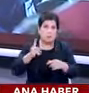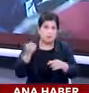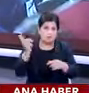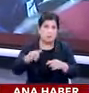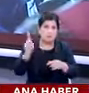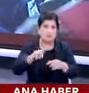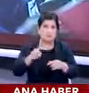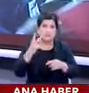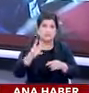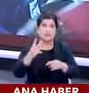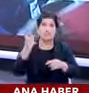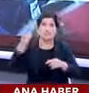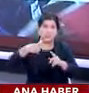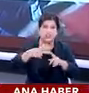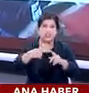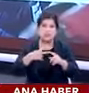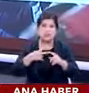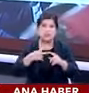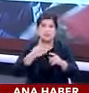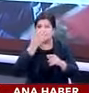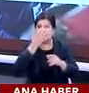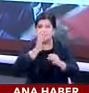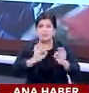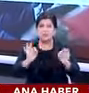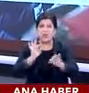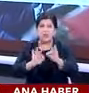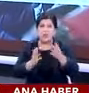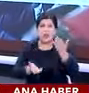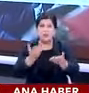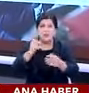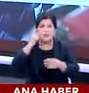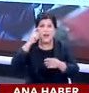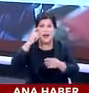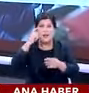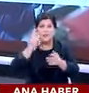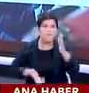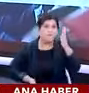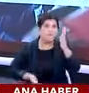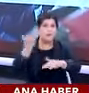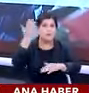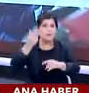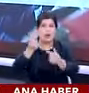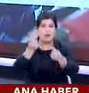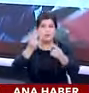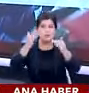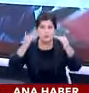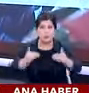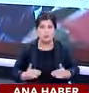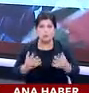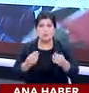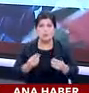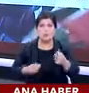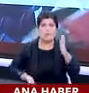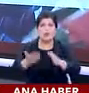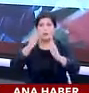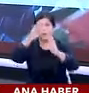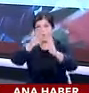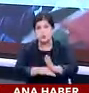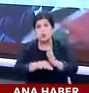üste ikinci önemli beklenmedik durum Enflasyonun tahminlerden çok daha az düşmüş olması çok fazla bir düşüş olmadı